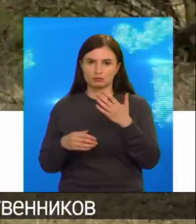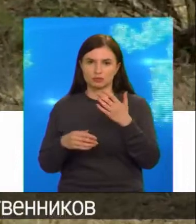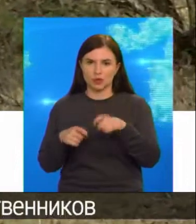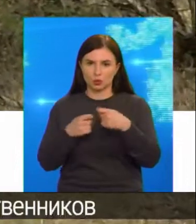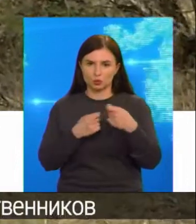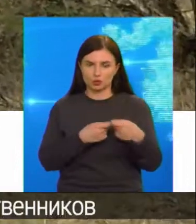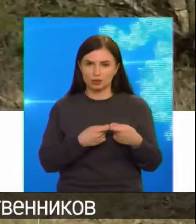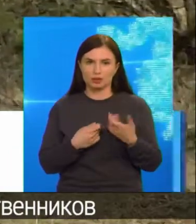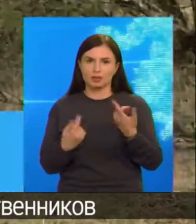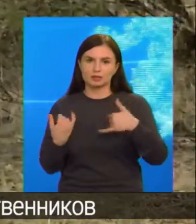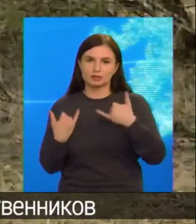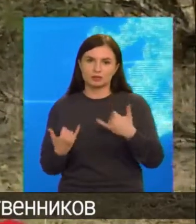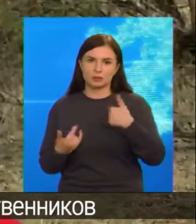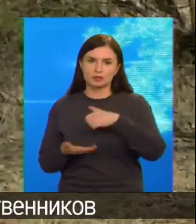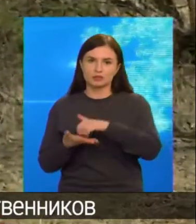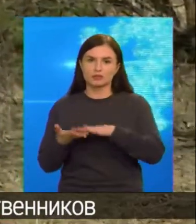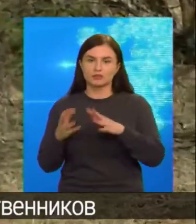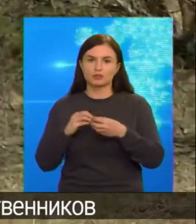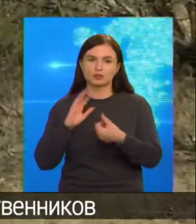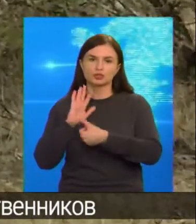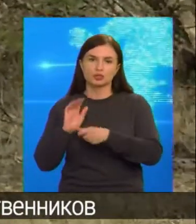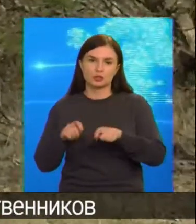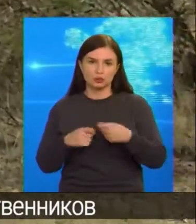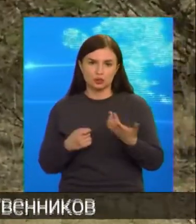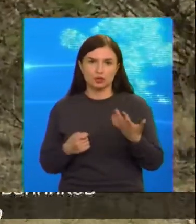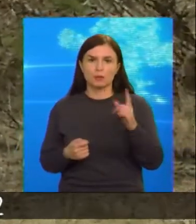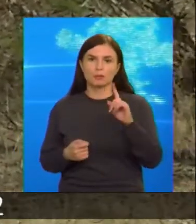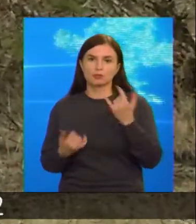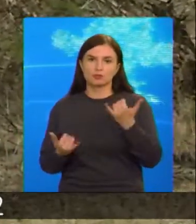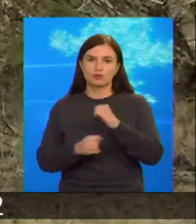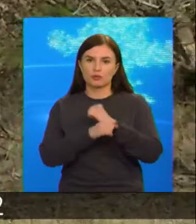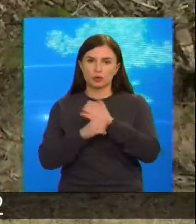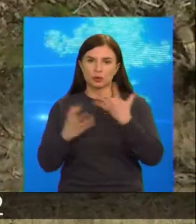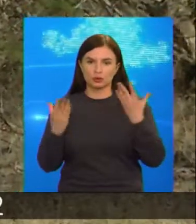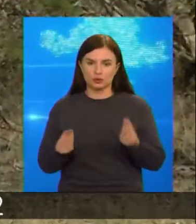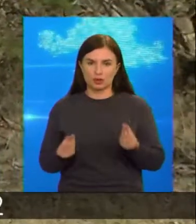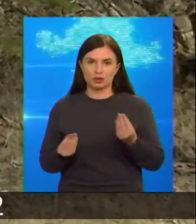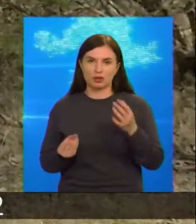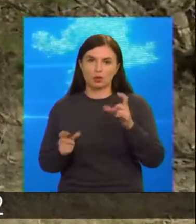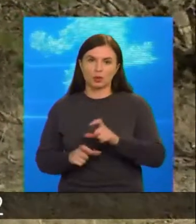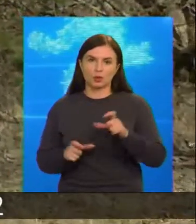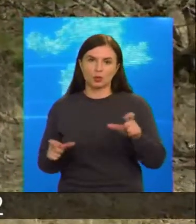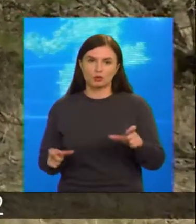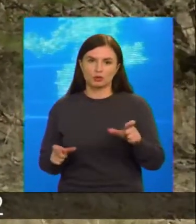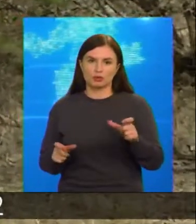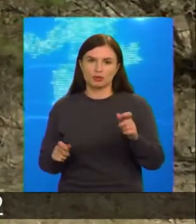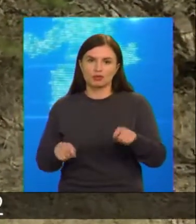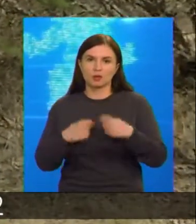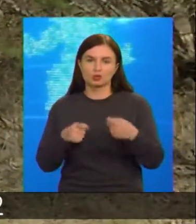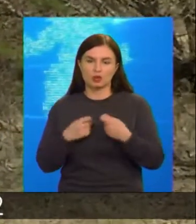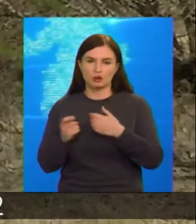Сегодня мы зафиксировали 6, потому что сегодня выходной день. И, в принципе, люди, скажем так, активно нарушают